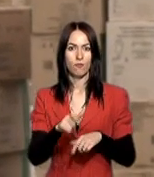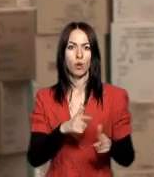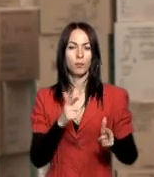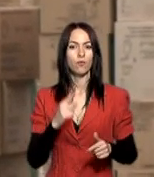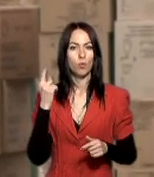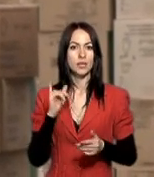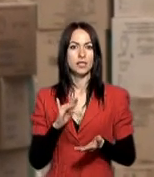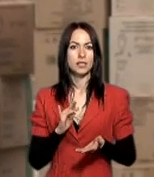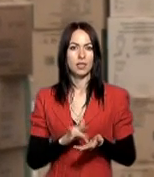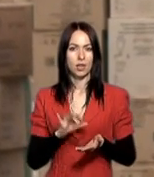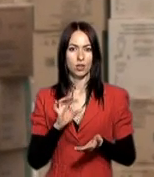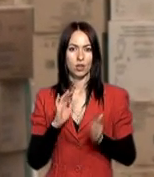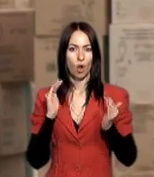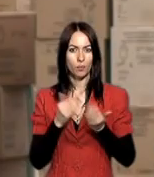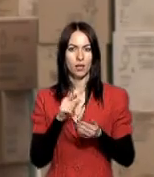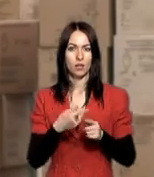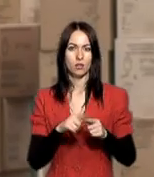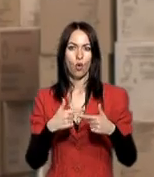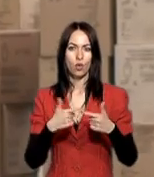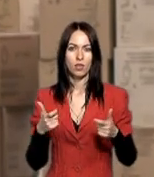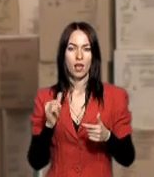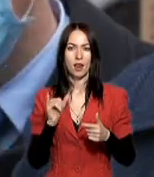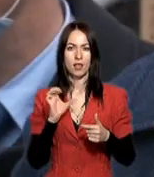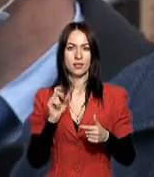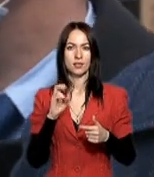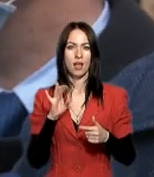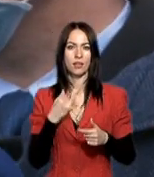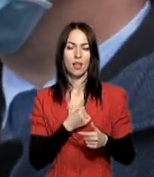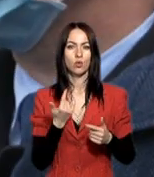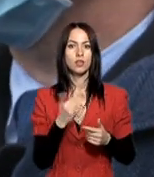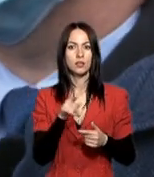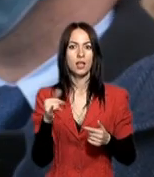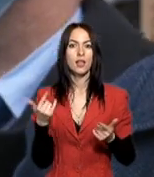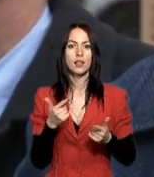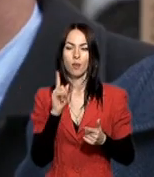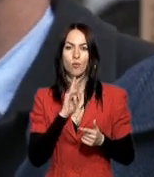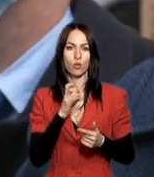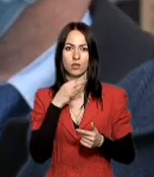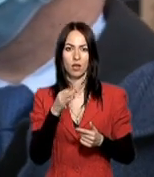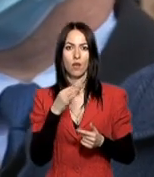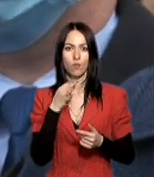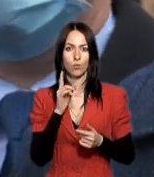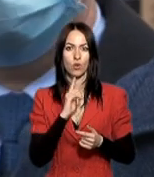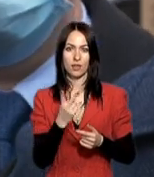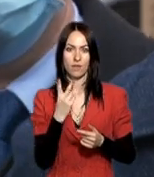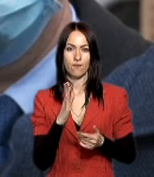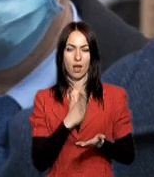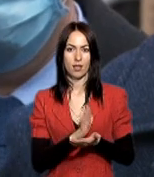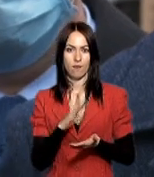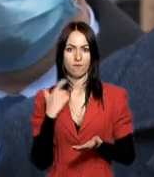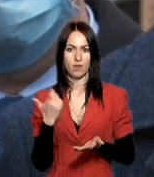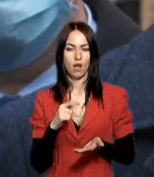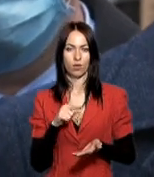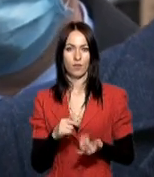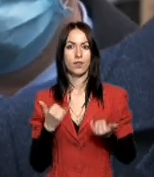центри обсервації – це готелі та санаторії. Скільки їх та де розташовані, Кучер не каже. Говорить, тільки 2 в Харкові.